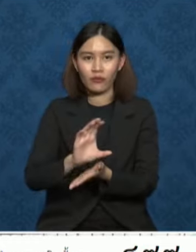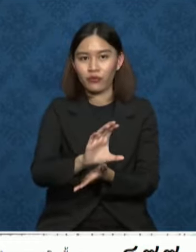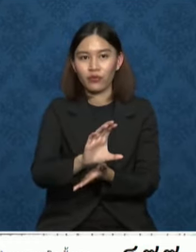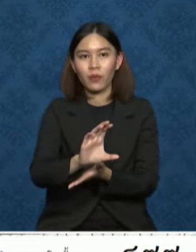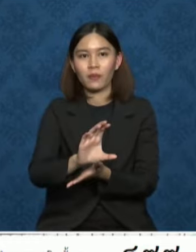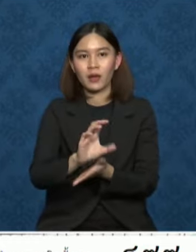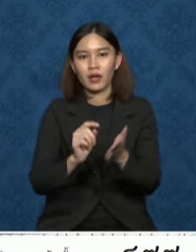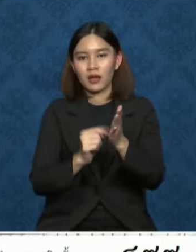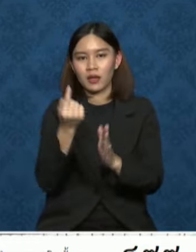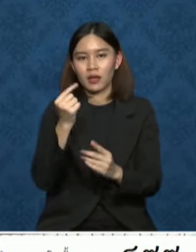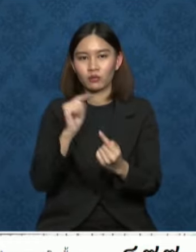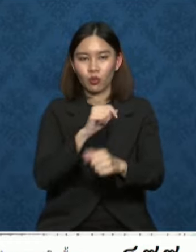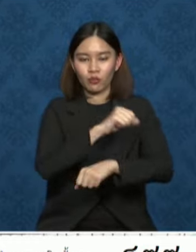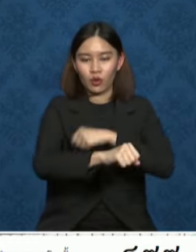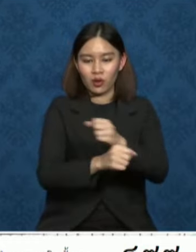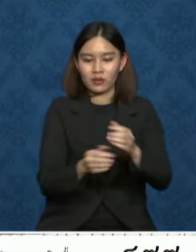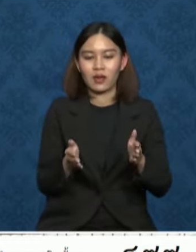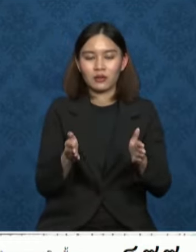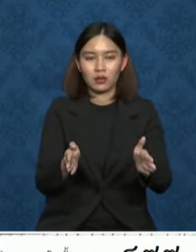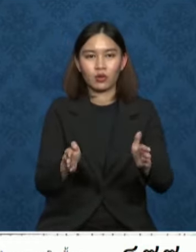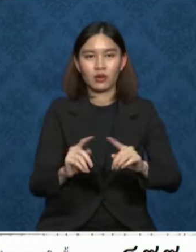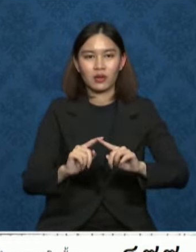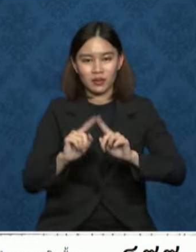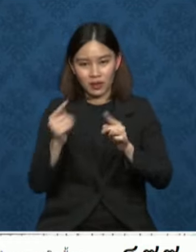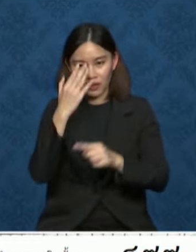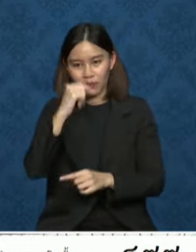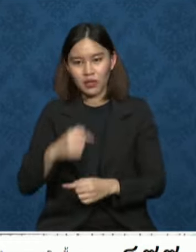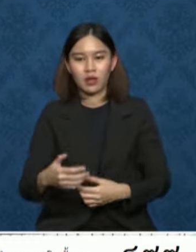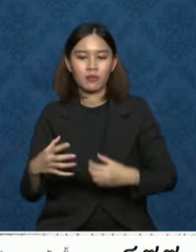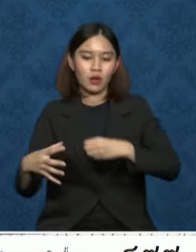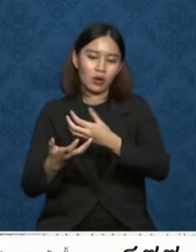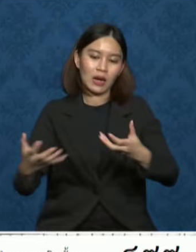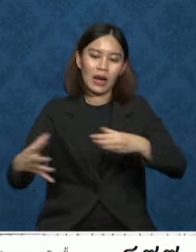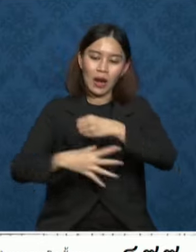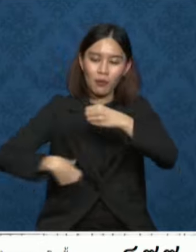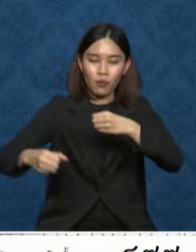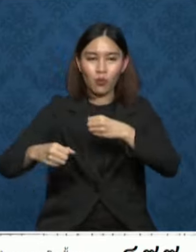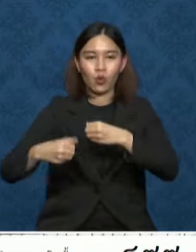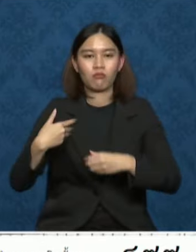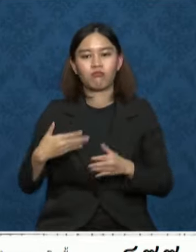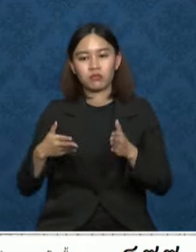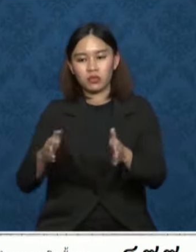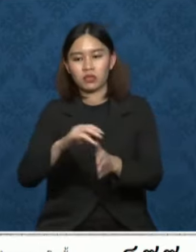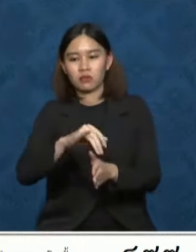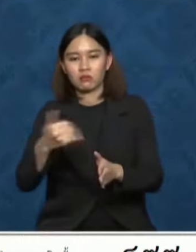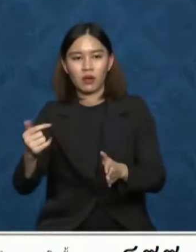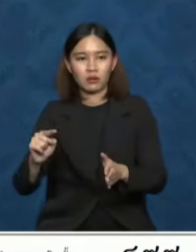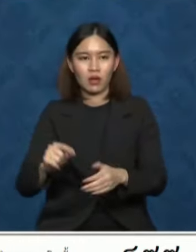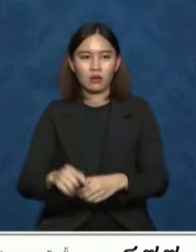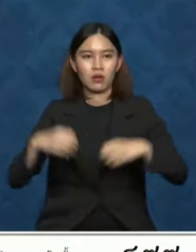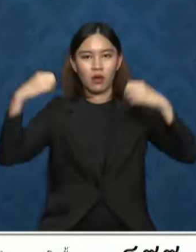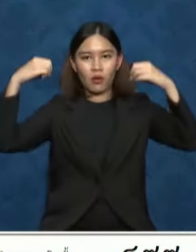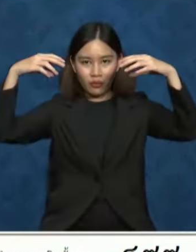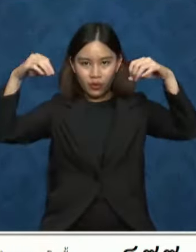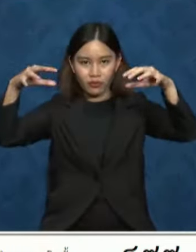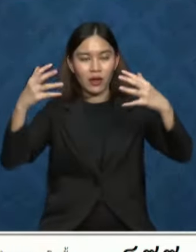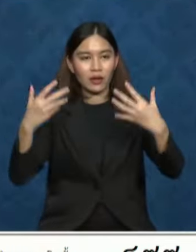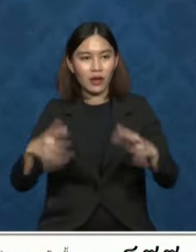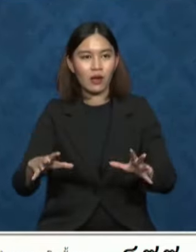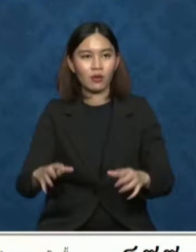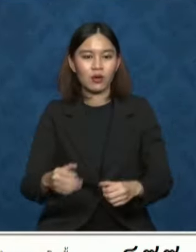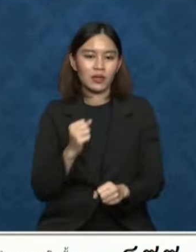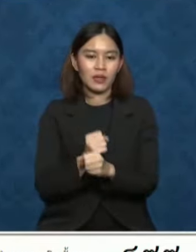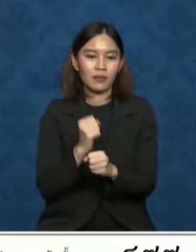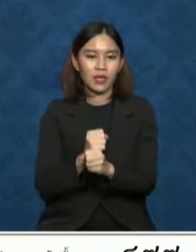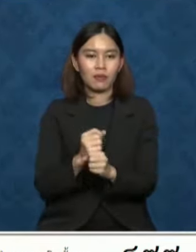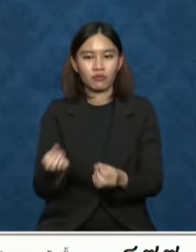ั้งตั้แต่ตอนที่มการกอสางถนน แต่เกิดจากการทถูกรกรอบบางเส้นทางคร พ Austrian เพรติดเสร็ส่วมบงาน